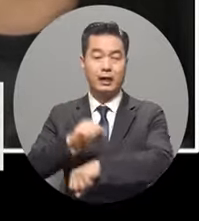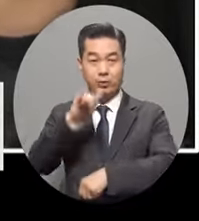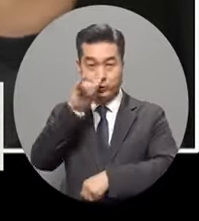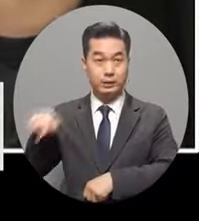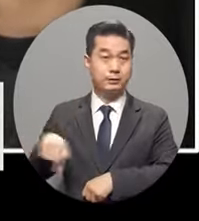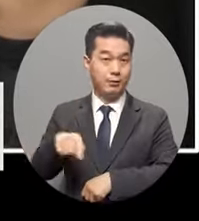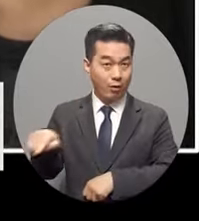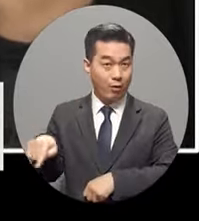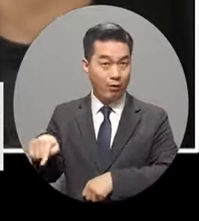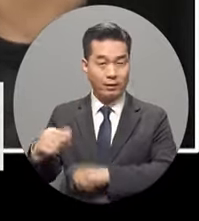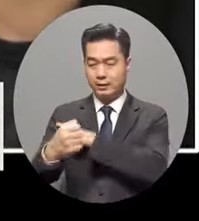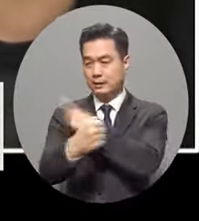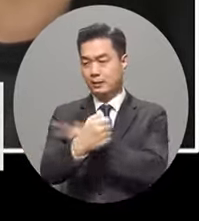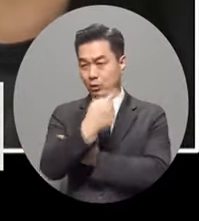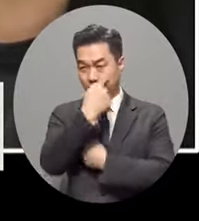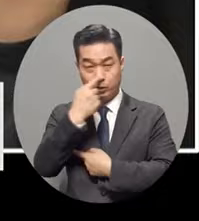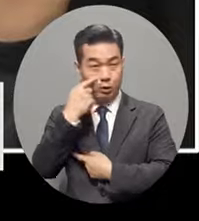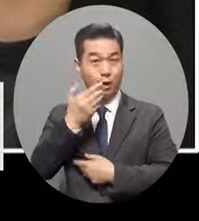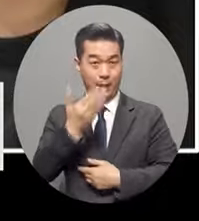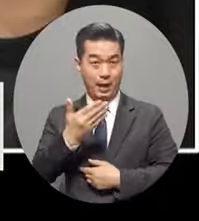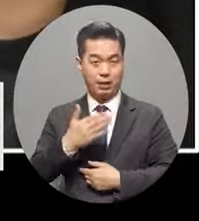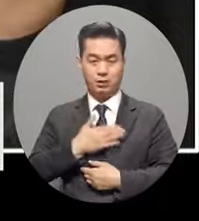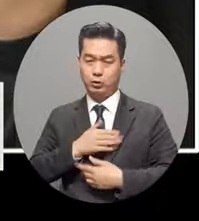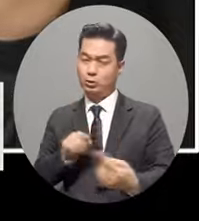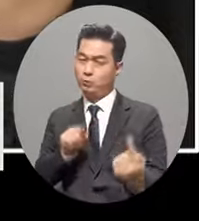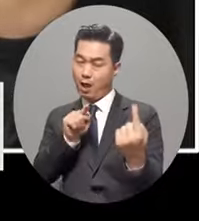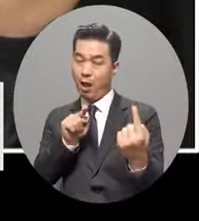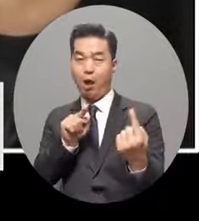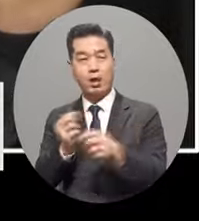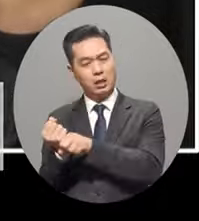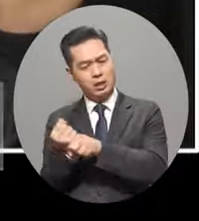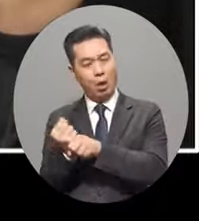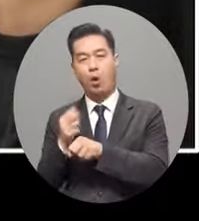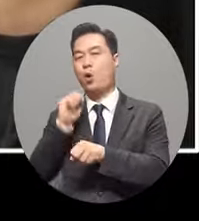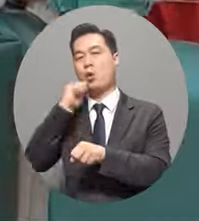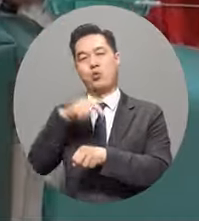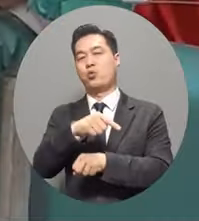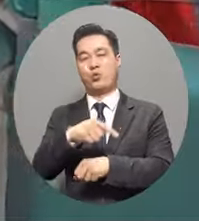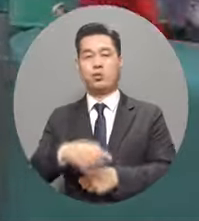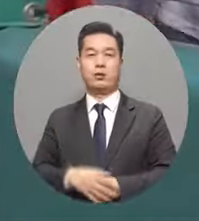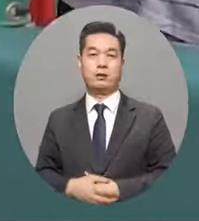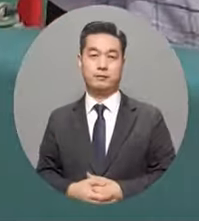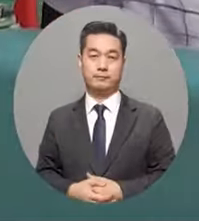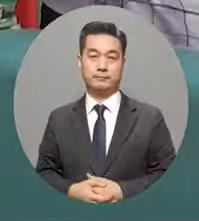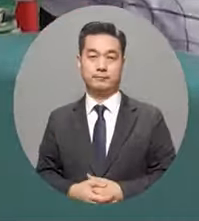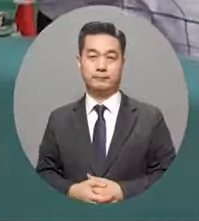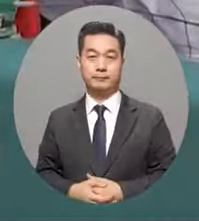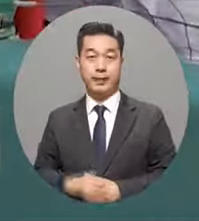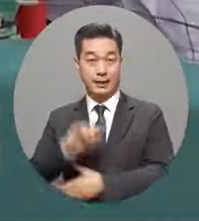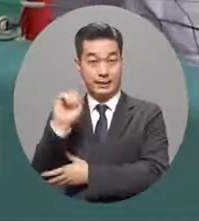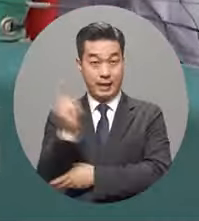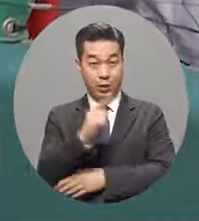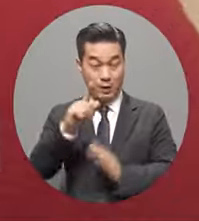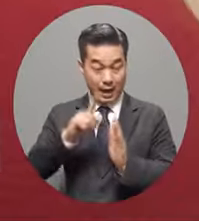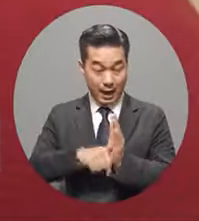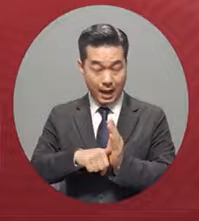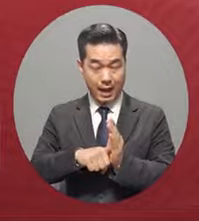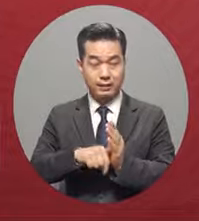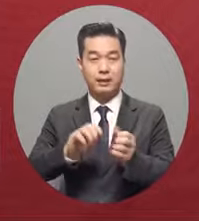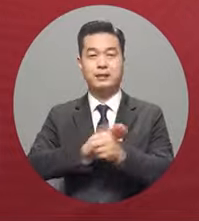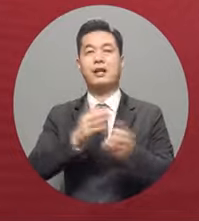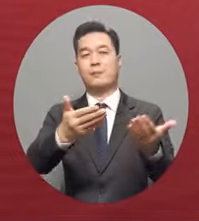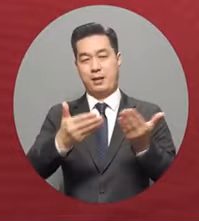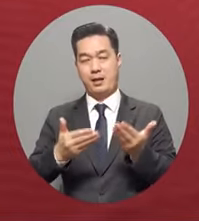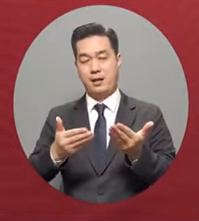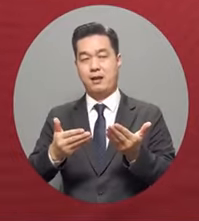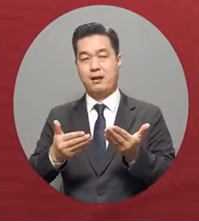실력은 검증된 선수고 저도 상대해봤지만 치기 쉬운 공은 아니에요. 야구를 하면서 받은 사랑을 팬들에게